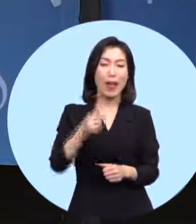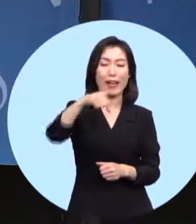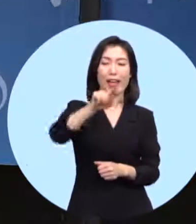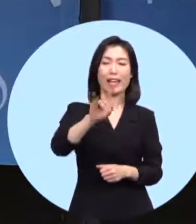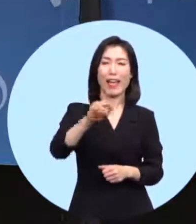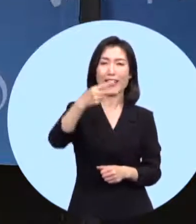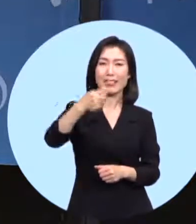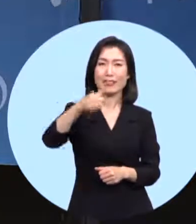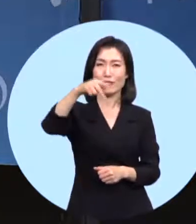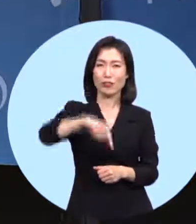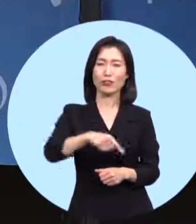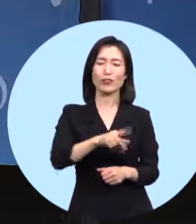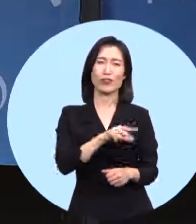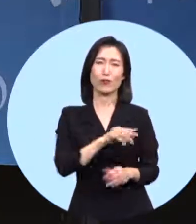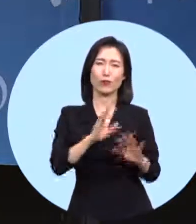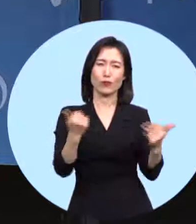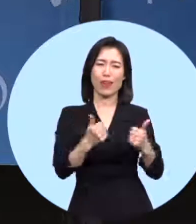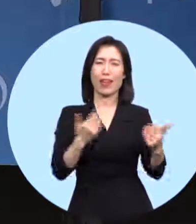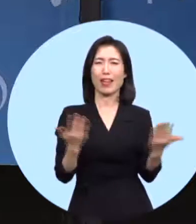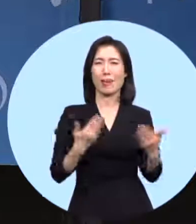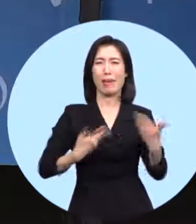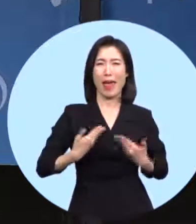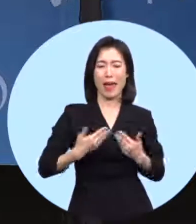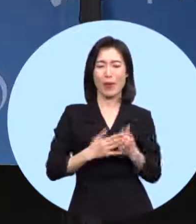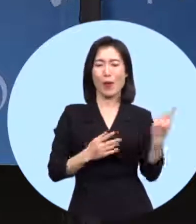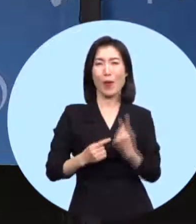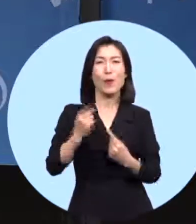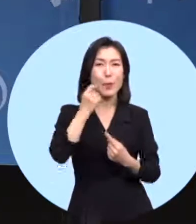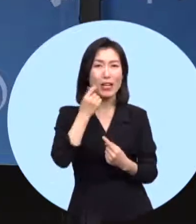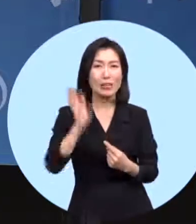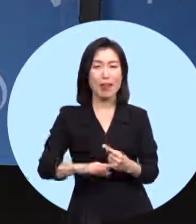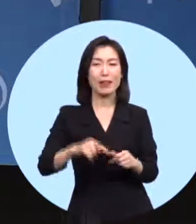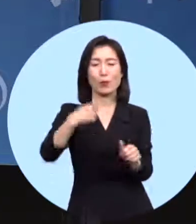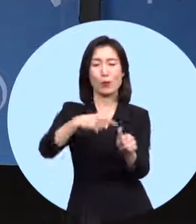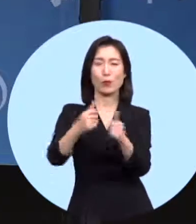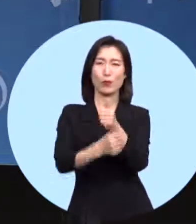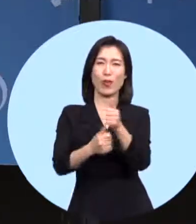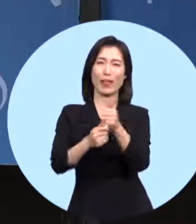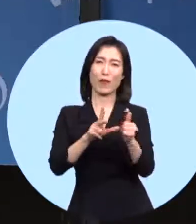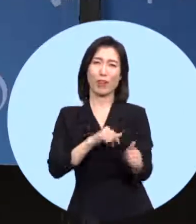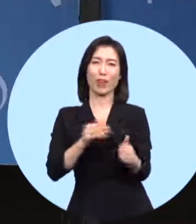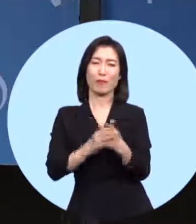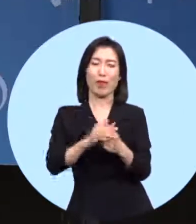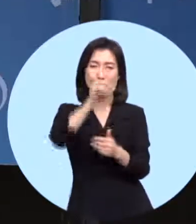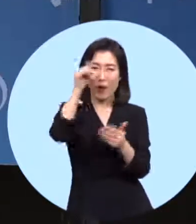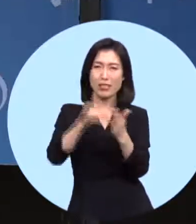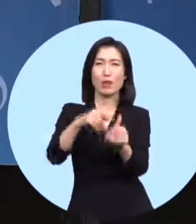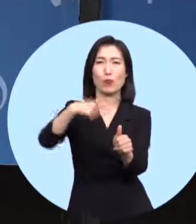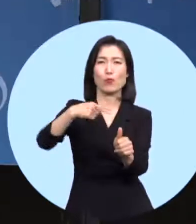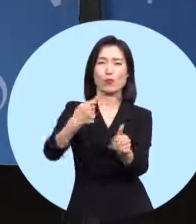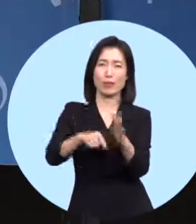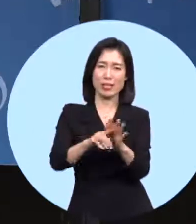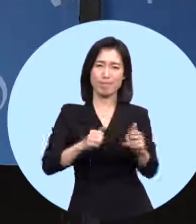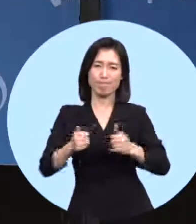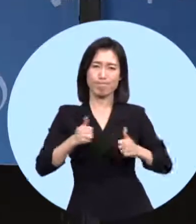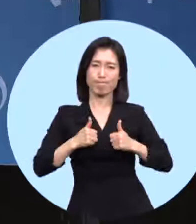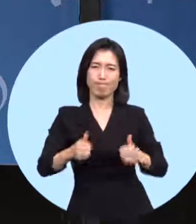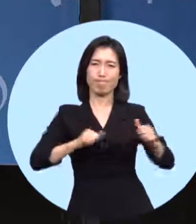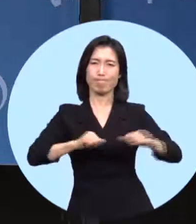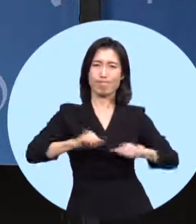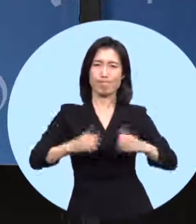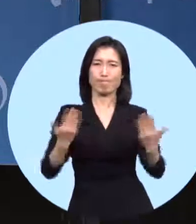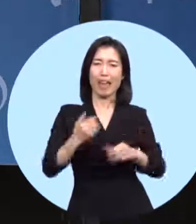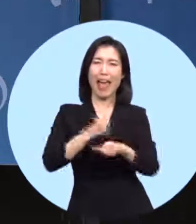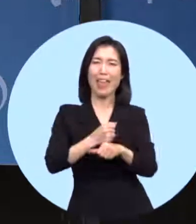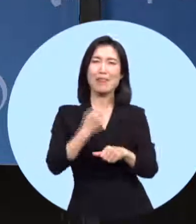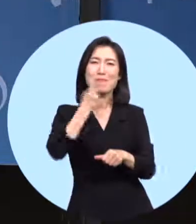활동으로 이 자리에 같이 하시진 못했지만은 교육위원회에 계시면서 평생교육을 위해서 열심히 일하시겠다는 각오를 저희들이